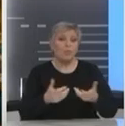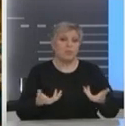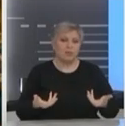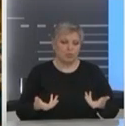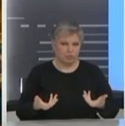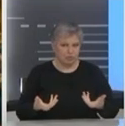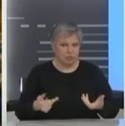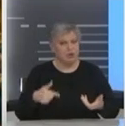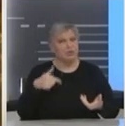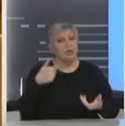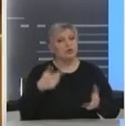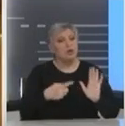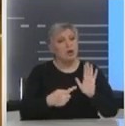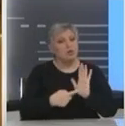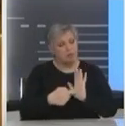Επιτρέψτε μου